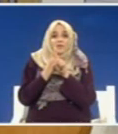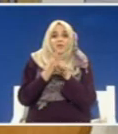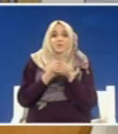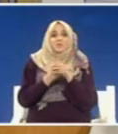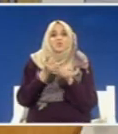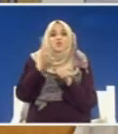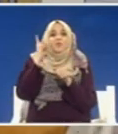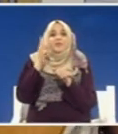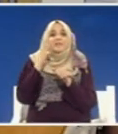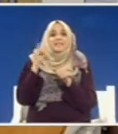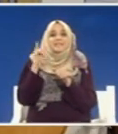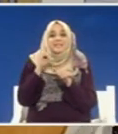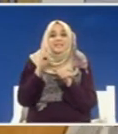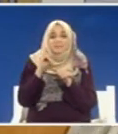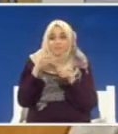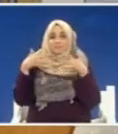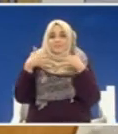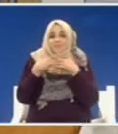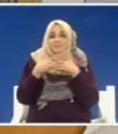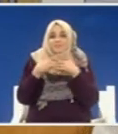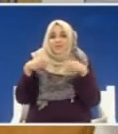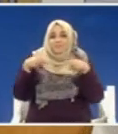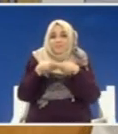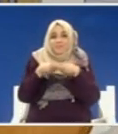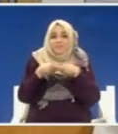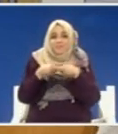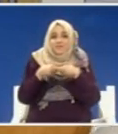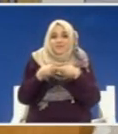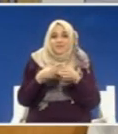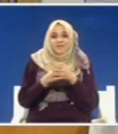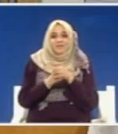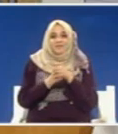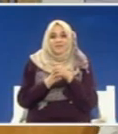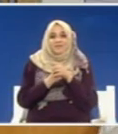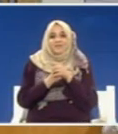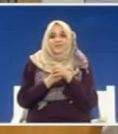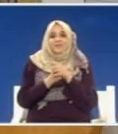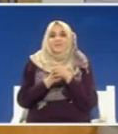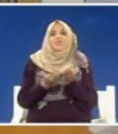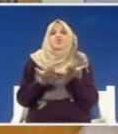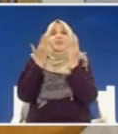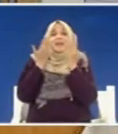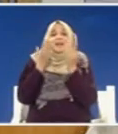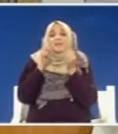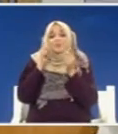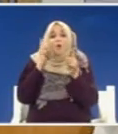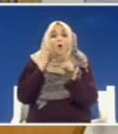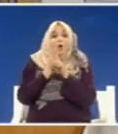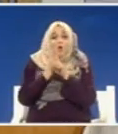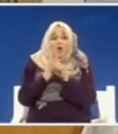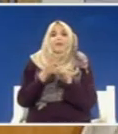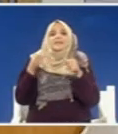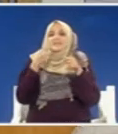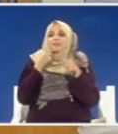وبينهما متجانسة. إن شاء الله. يعني لا يلتقيان إلا وبينهما جامع قاسم مشترك يجمع